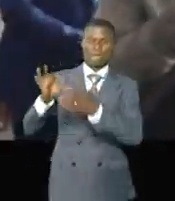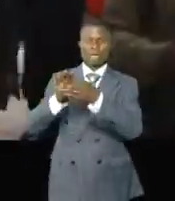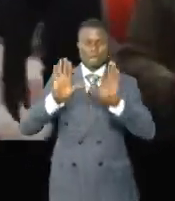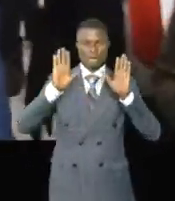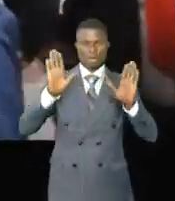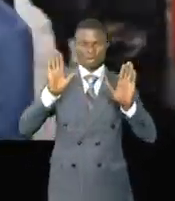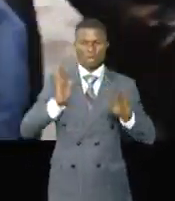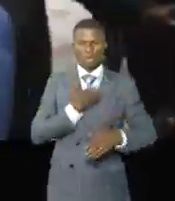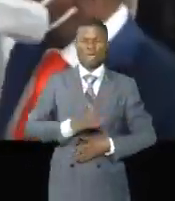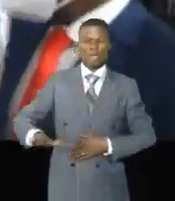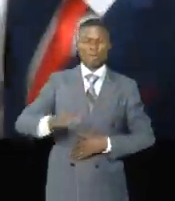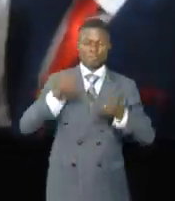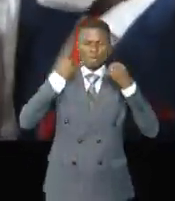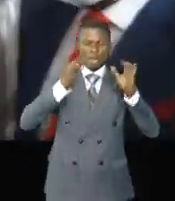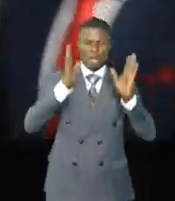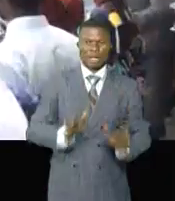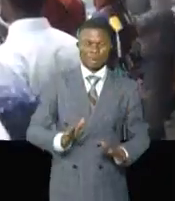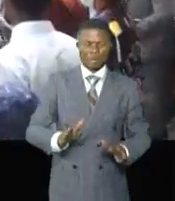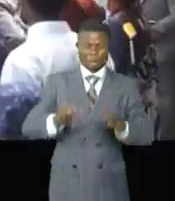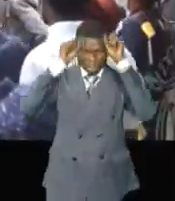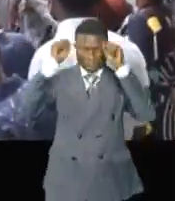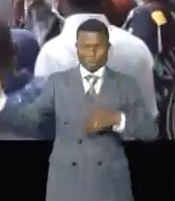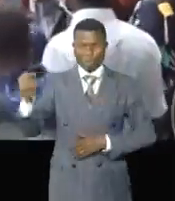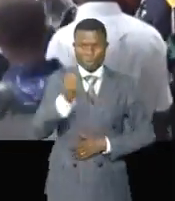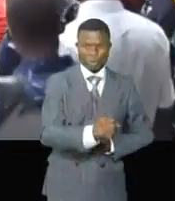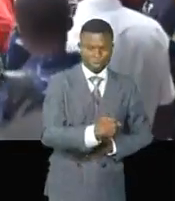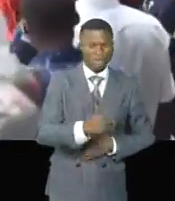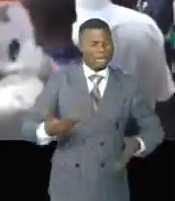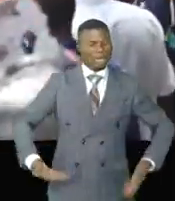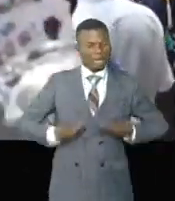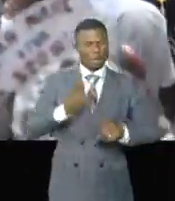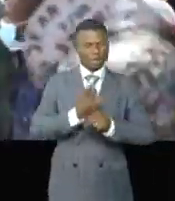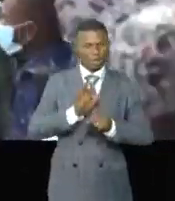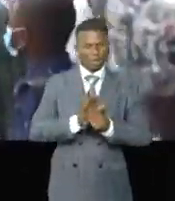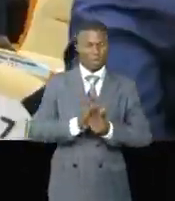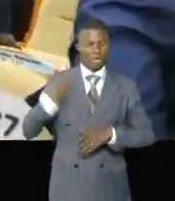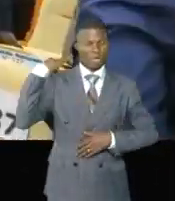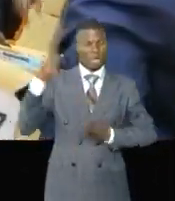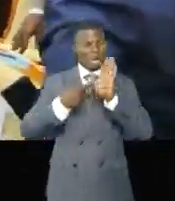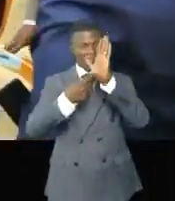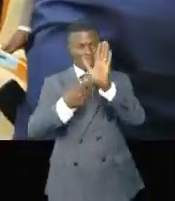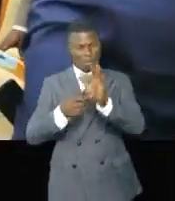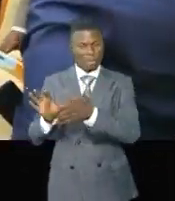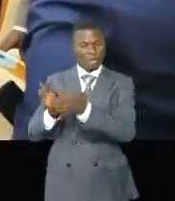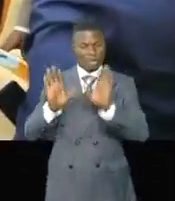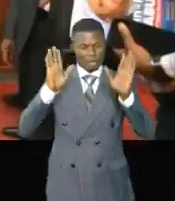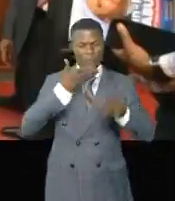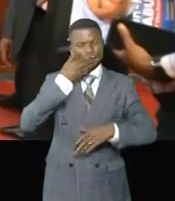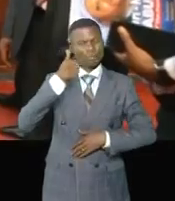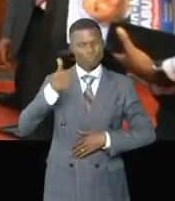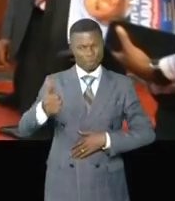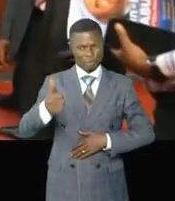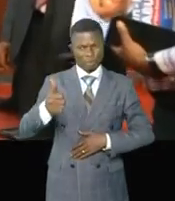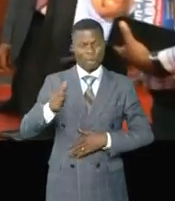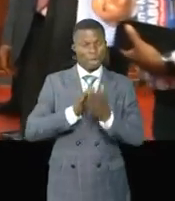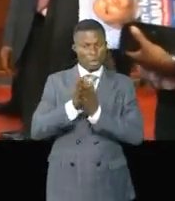nation. L'informateur du président de la République, qui se réjouit des profils des candidats présentés par l'Union sacrée de la nation,